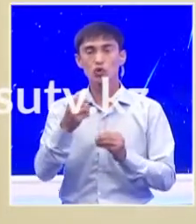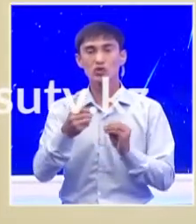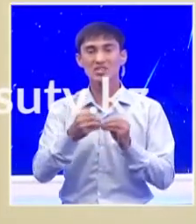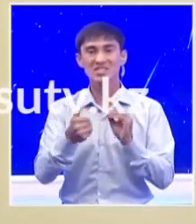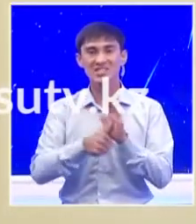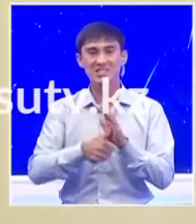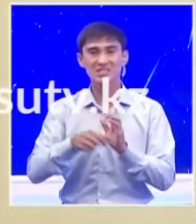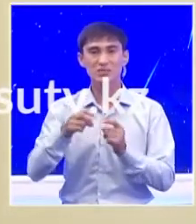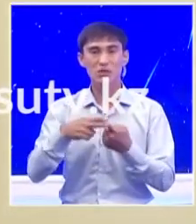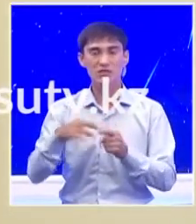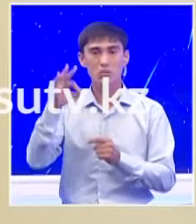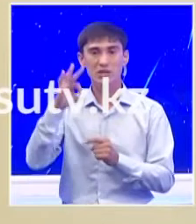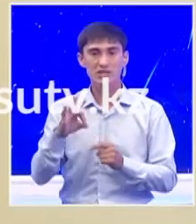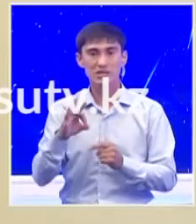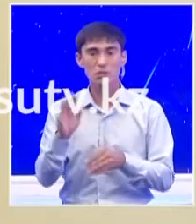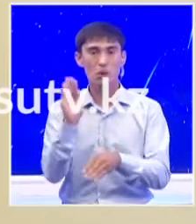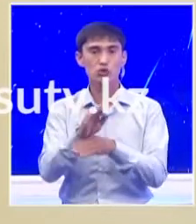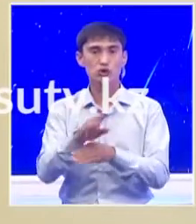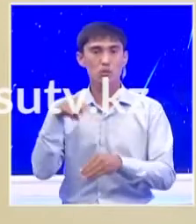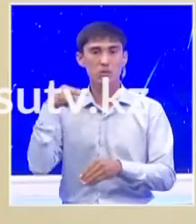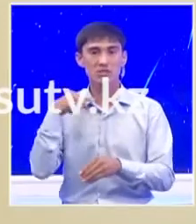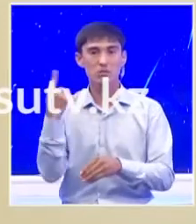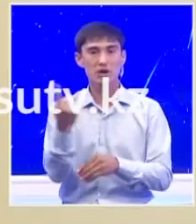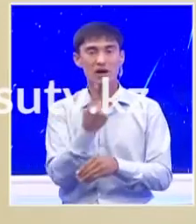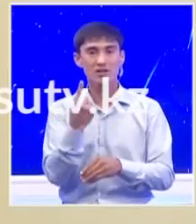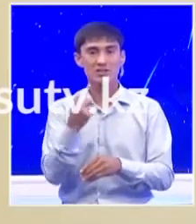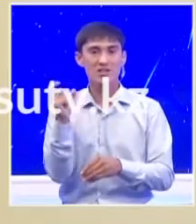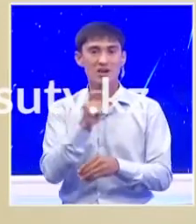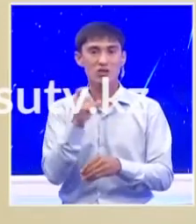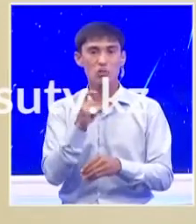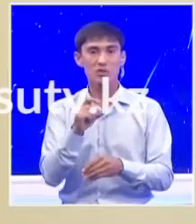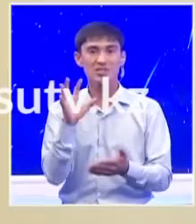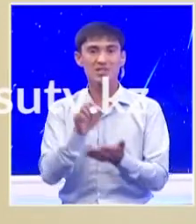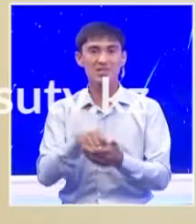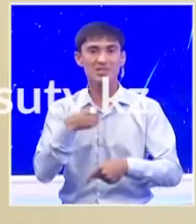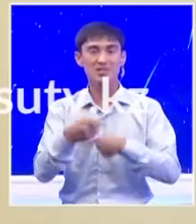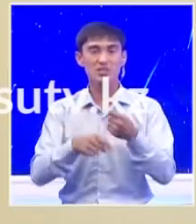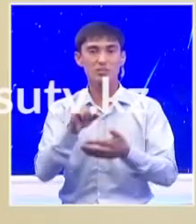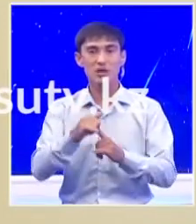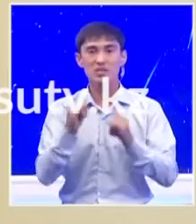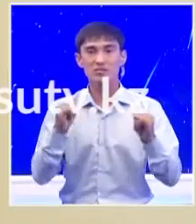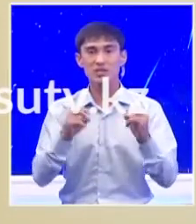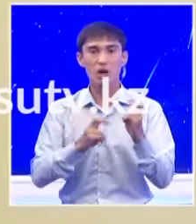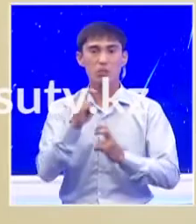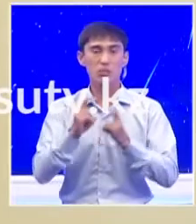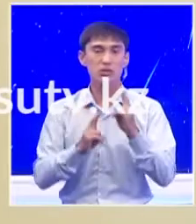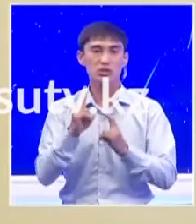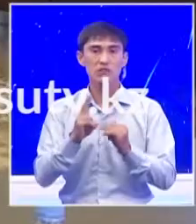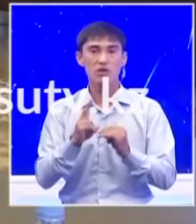В соответствии с поручением президента, мы как один из драйверов экономики заняты дальнейшим развитием агропромышленного